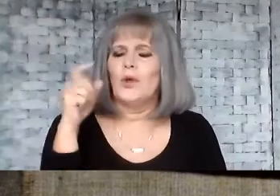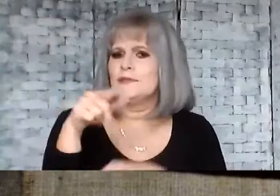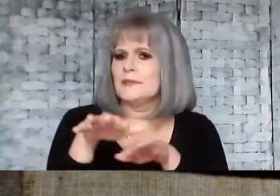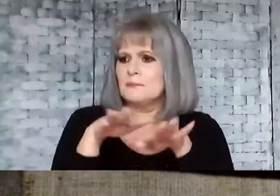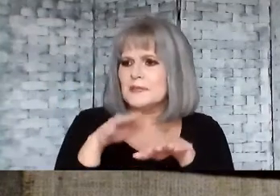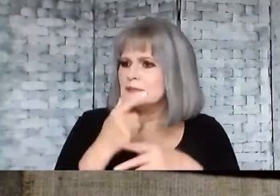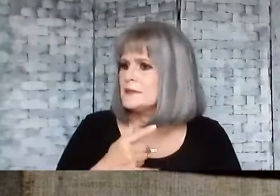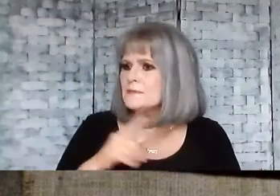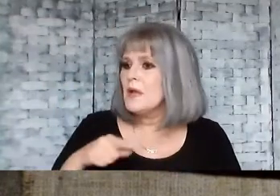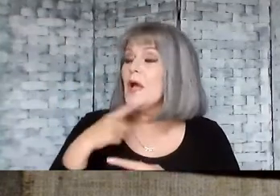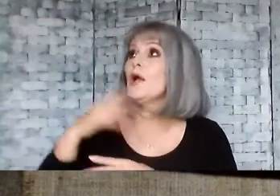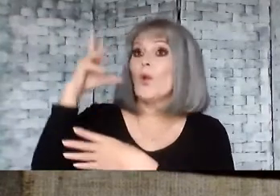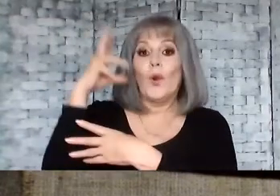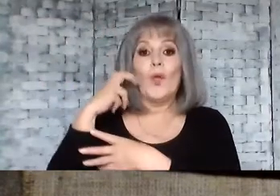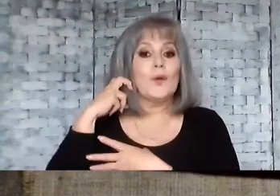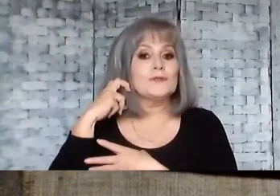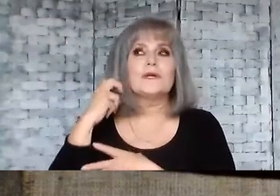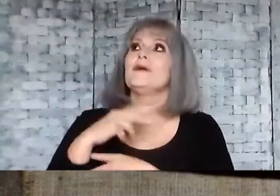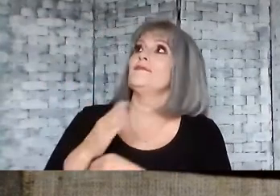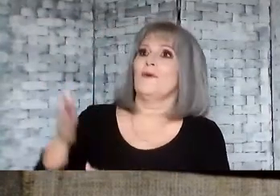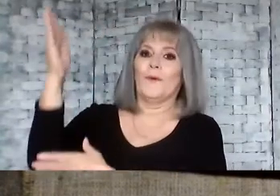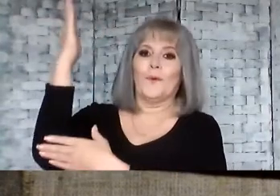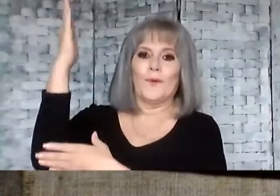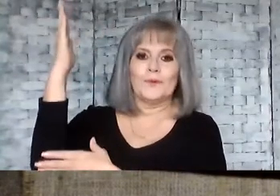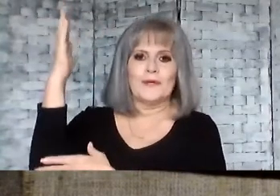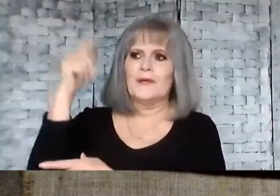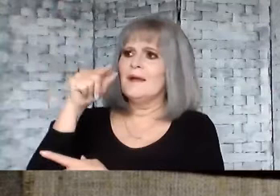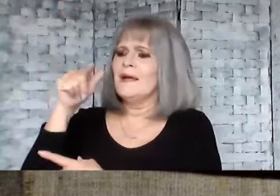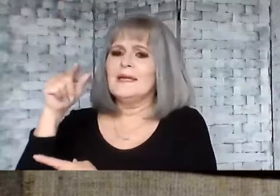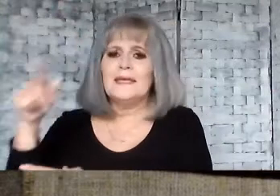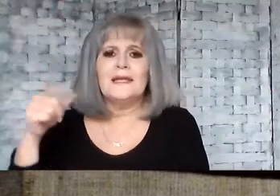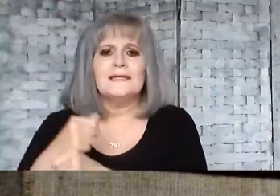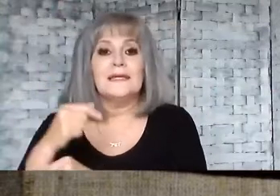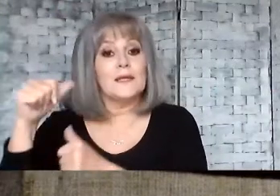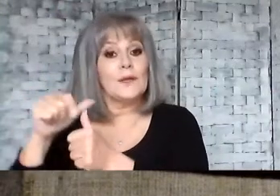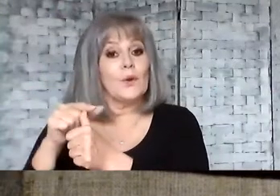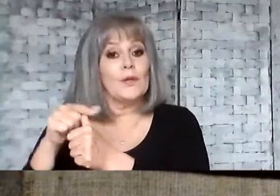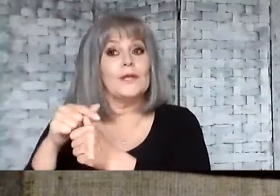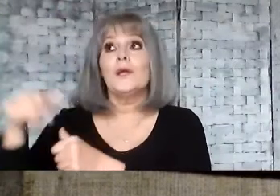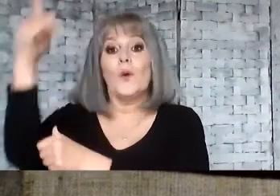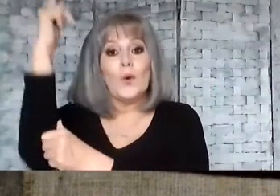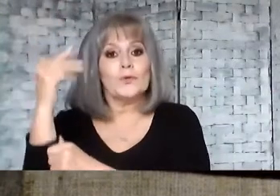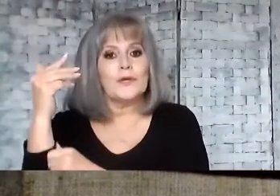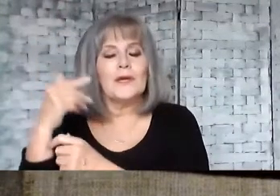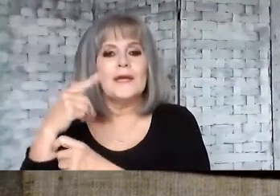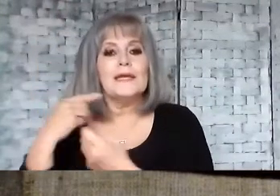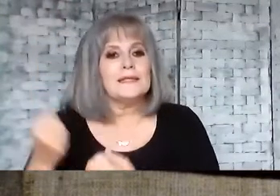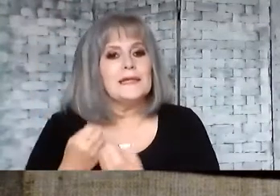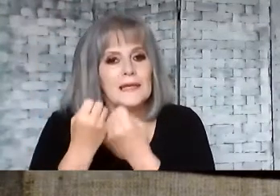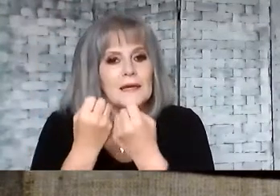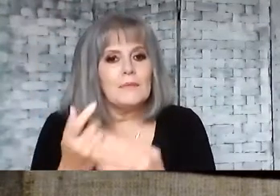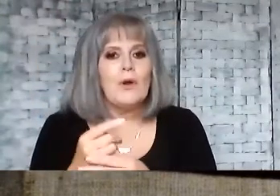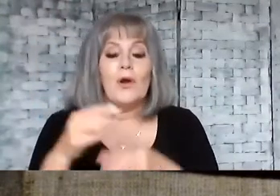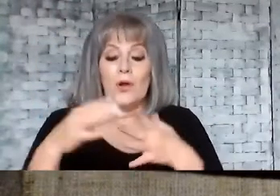mense. God het hierdie Jesus wat julle laat kruisig het, leier en verlosser gemaak. Hy gee